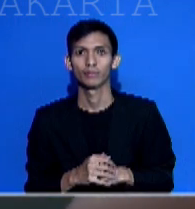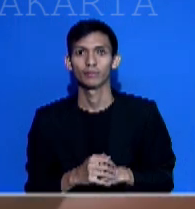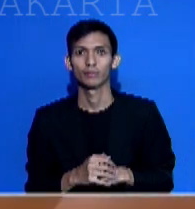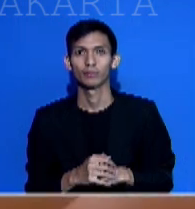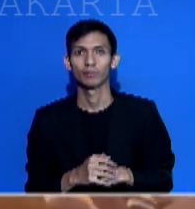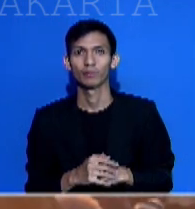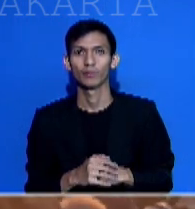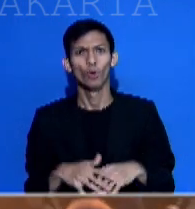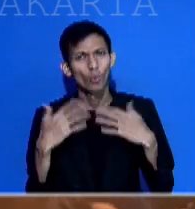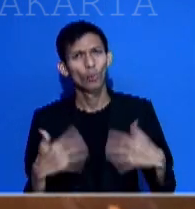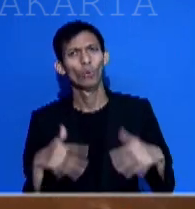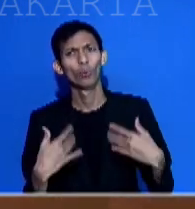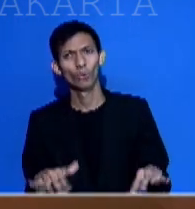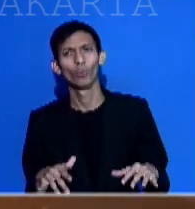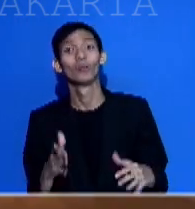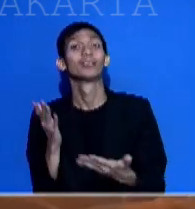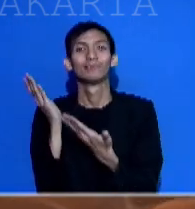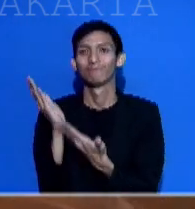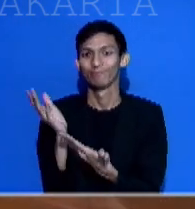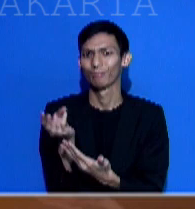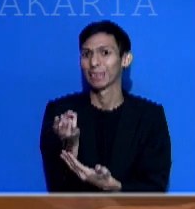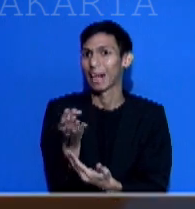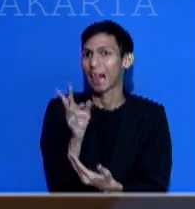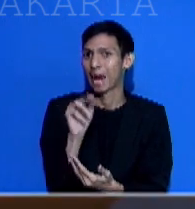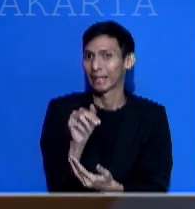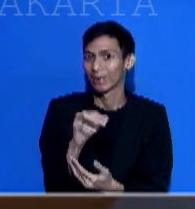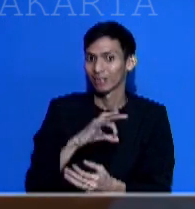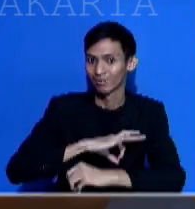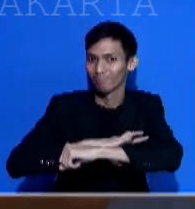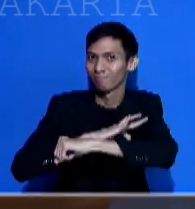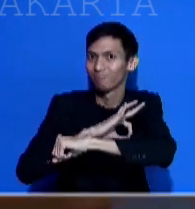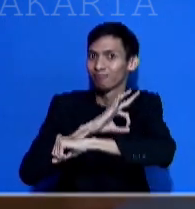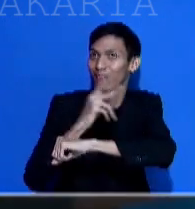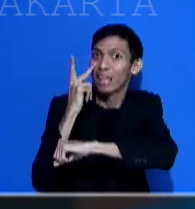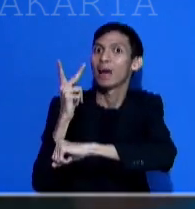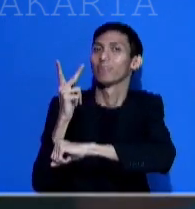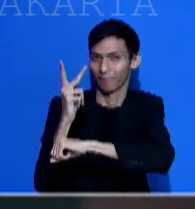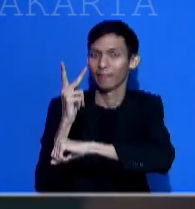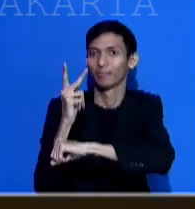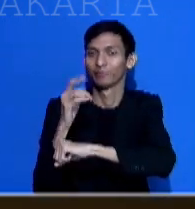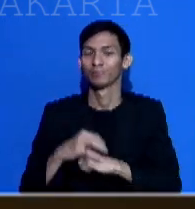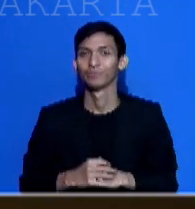Wah, ini nih detik-detik penantian indahnya Golden Sunrise di Bukit Sikunir.